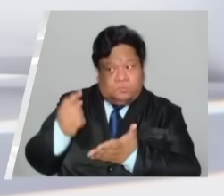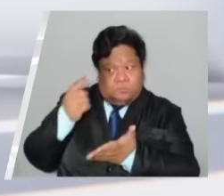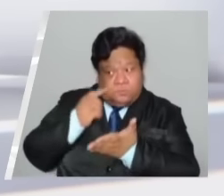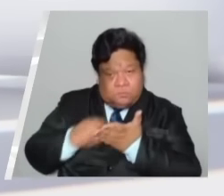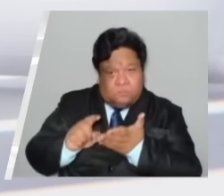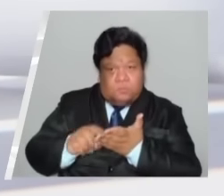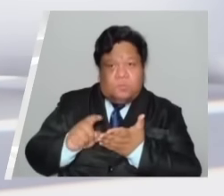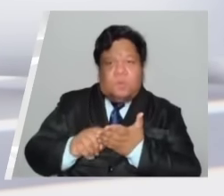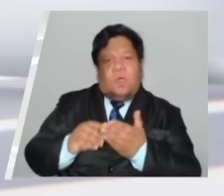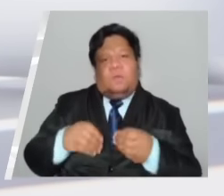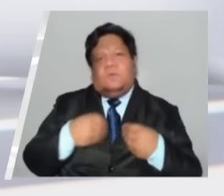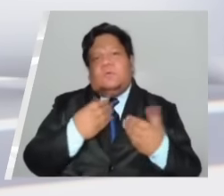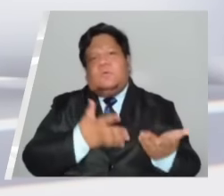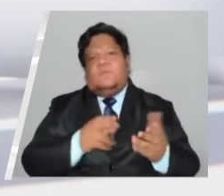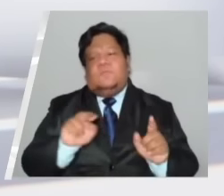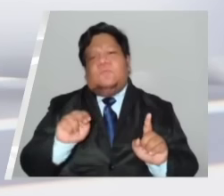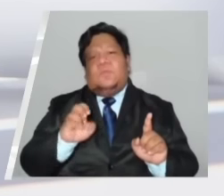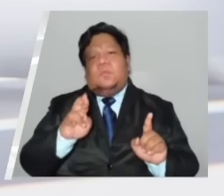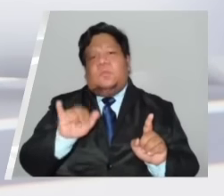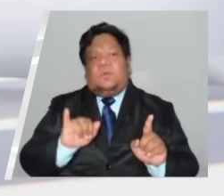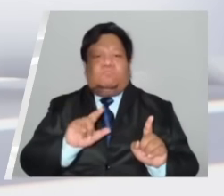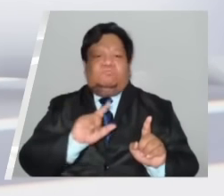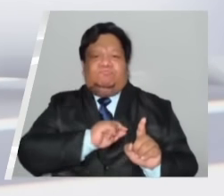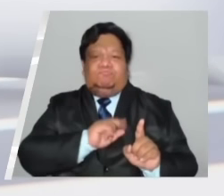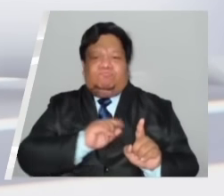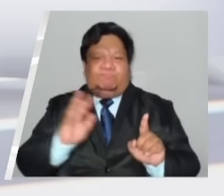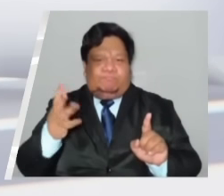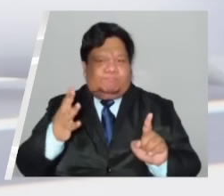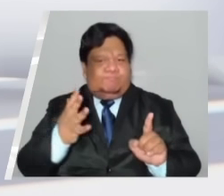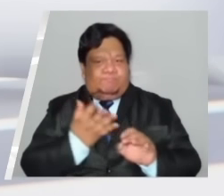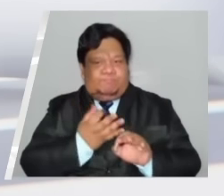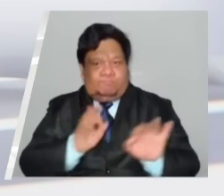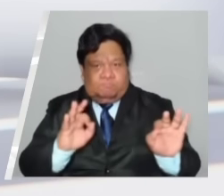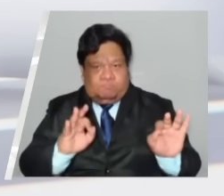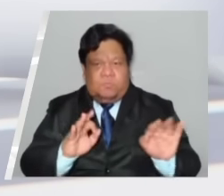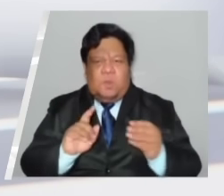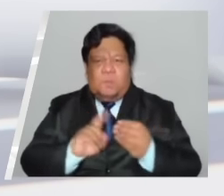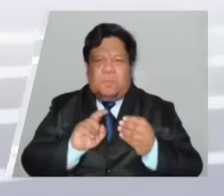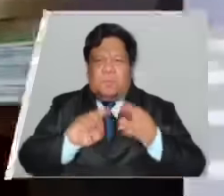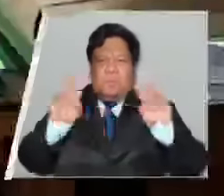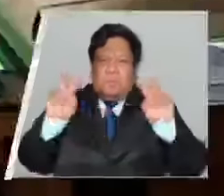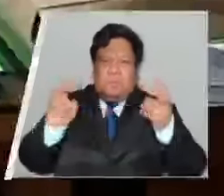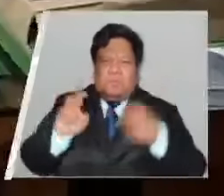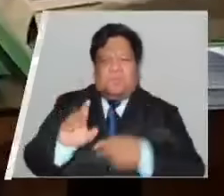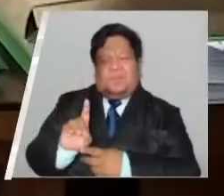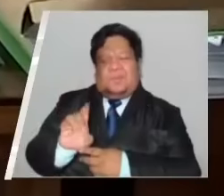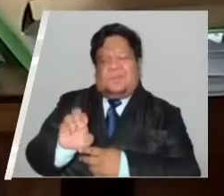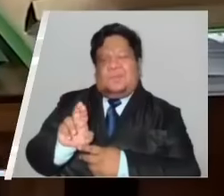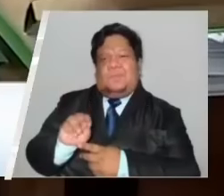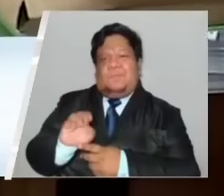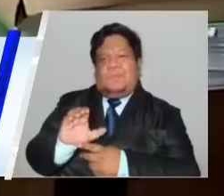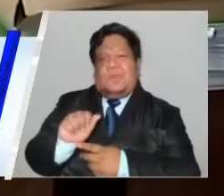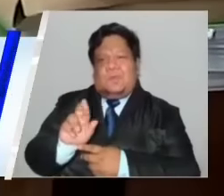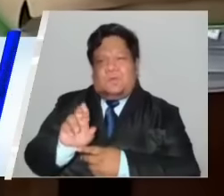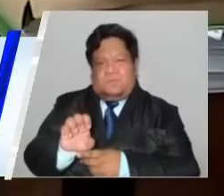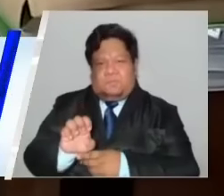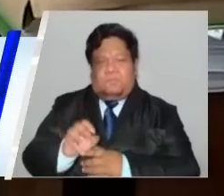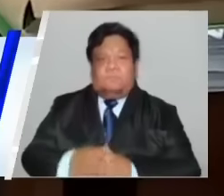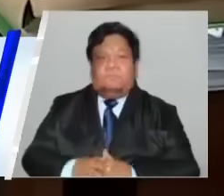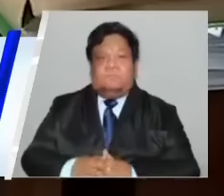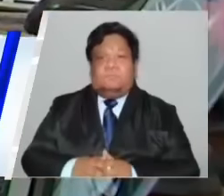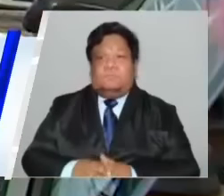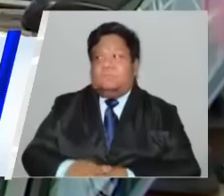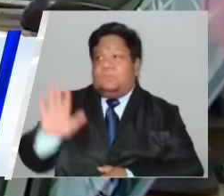sa mga bintang laban sa kanya, kaugnay ng kasong may kinalaman sa DermaCare. Ang desisyon ng korte,